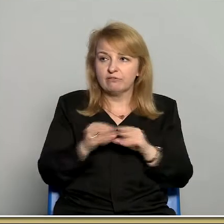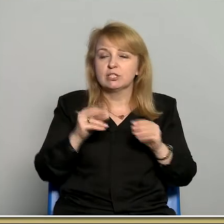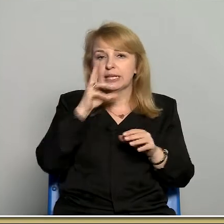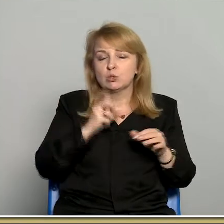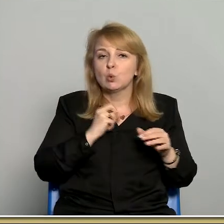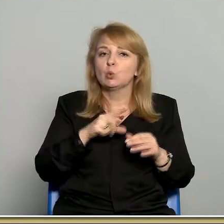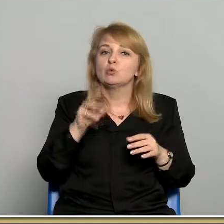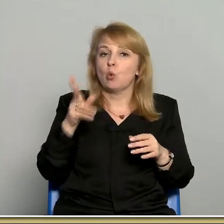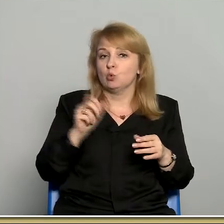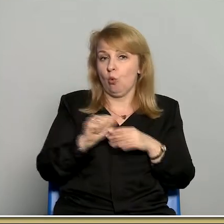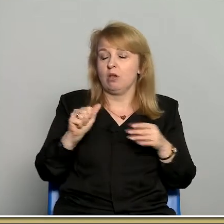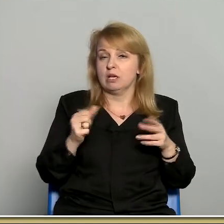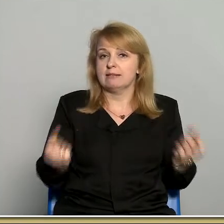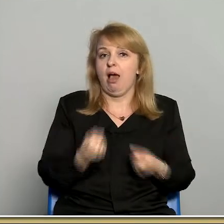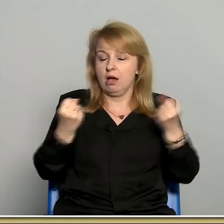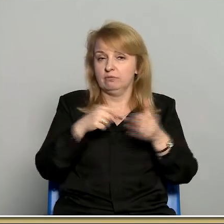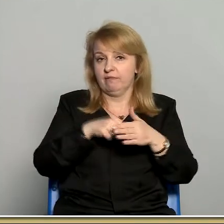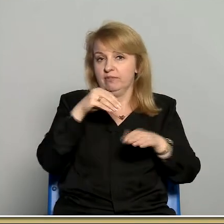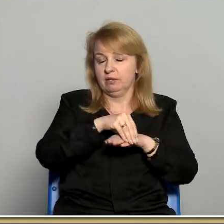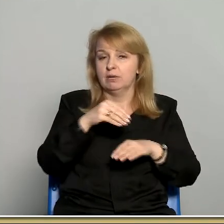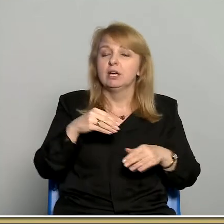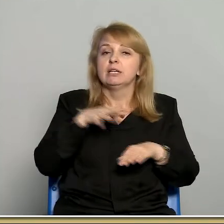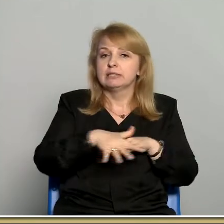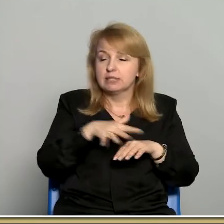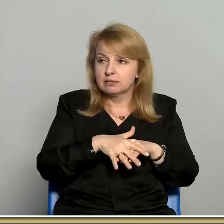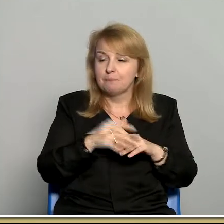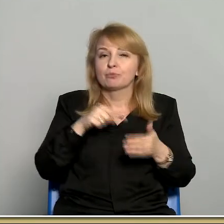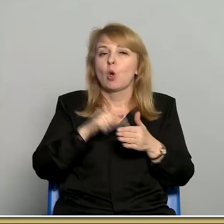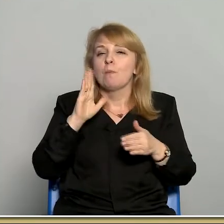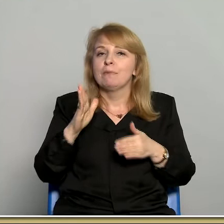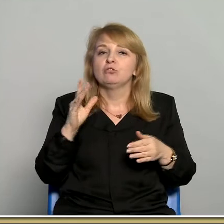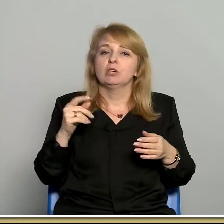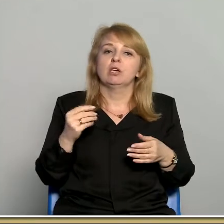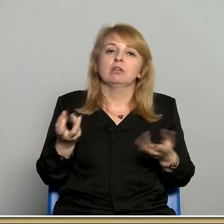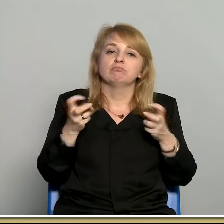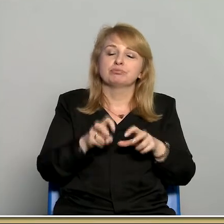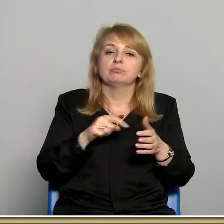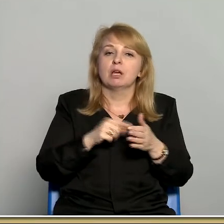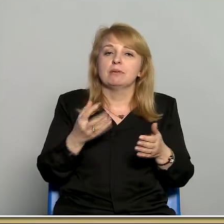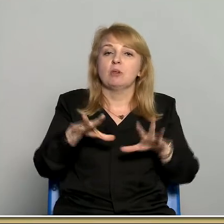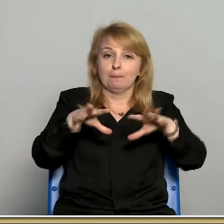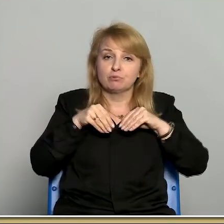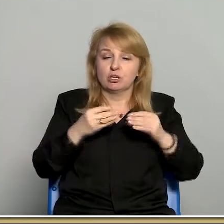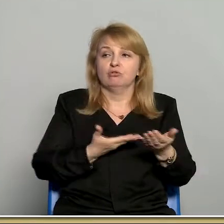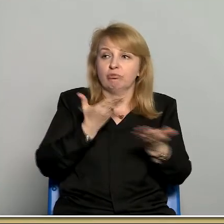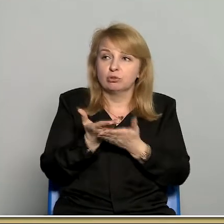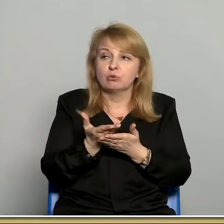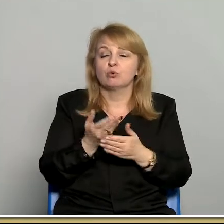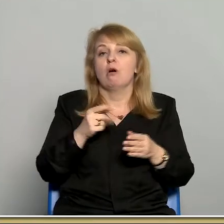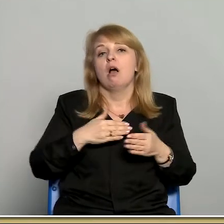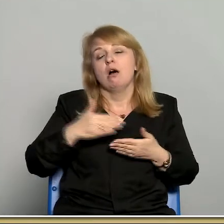zaangażowane w system. I on będzie funkcjonował od momentu naboru wniosków, a więc poprzez sam generator,